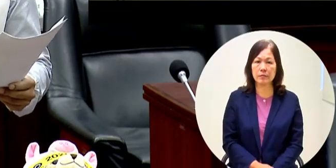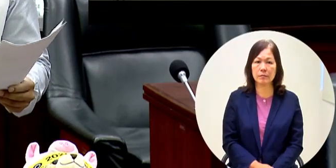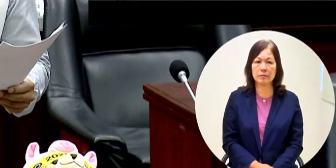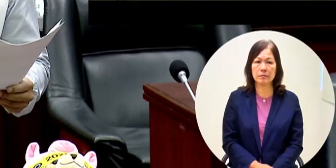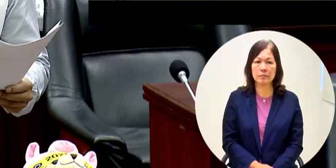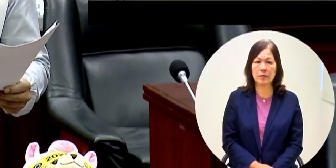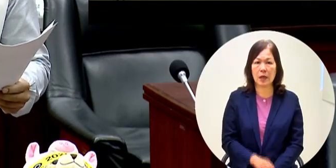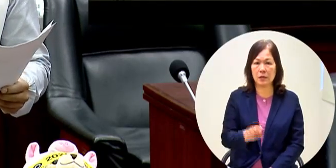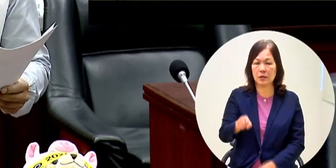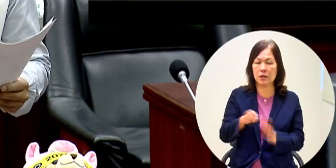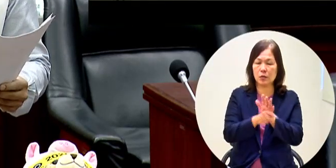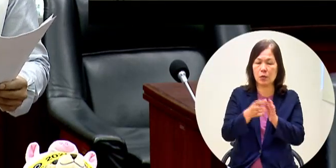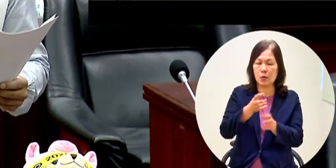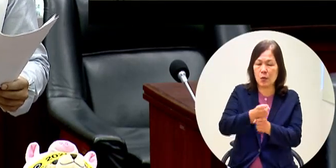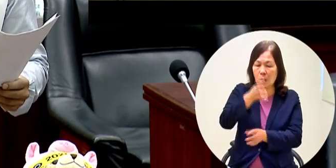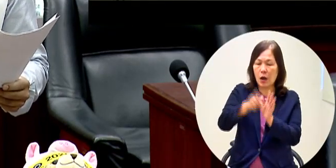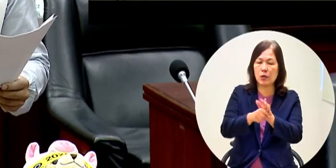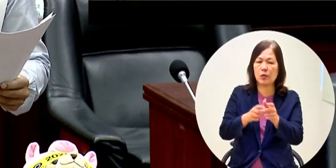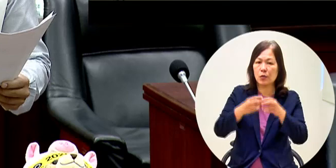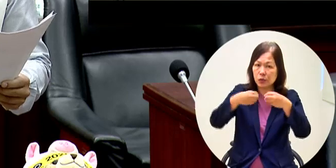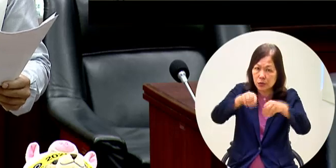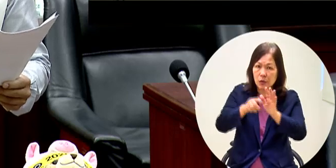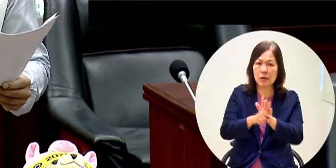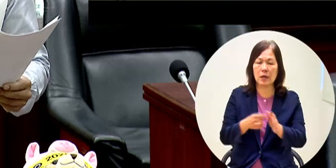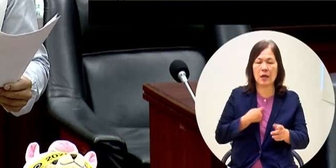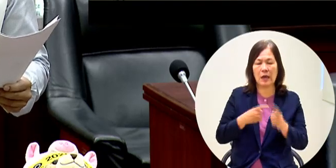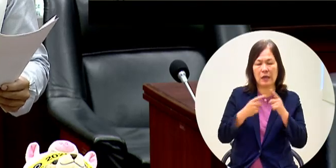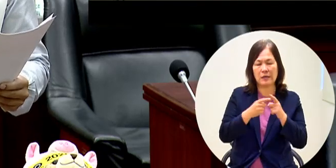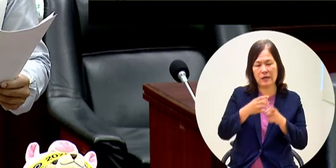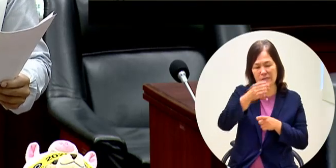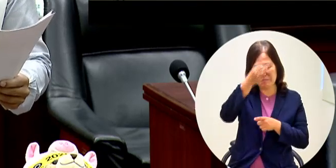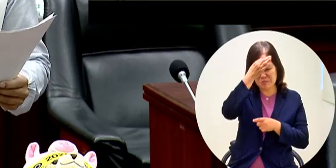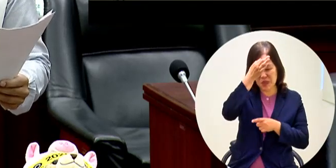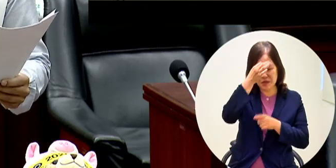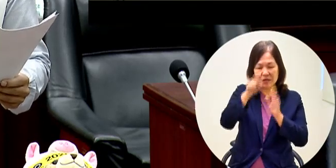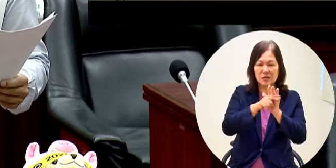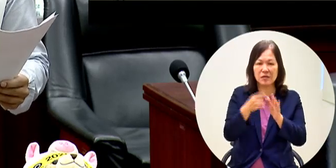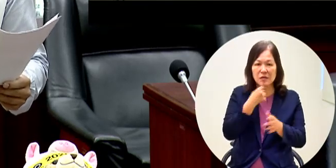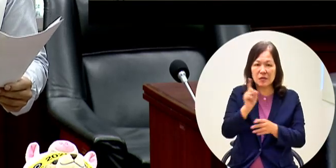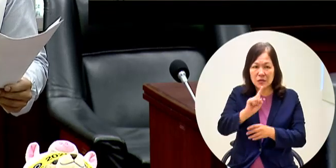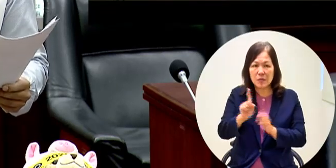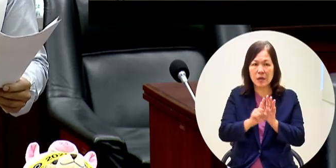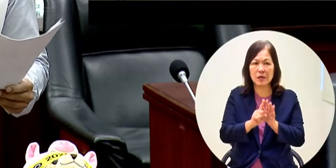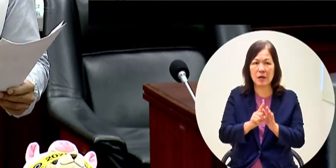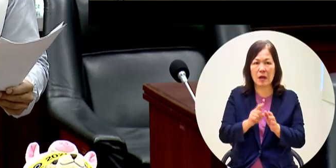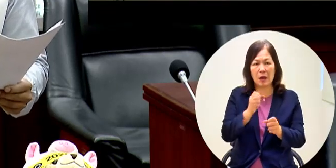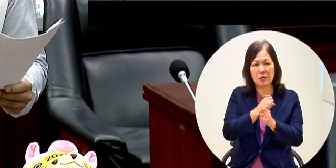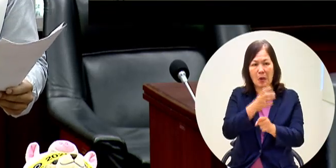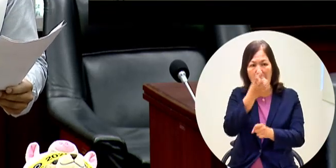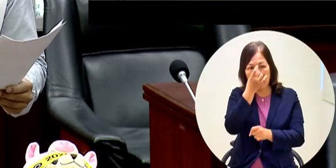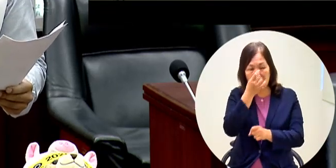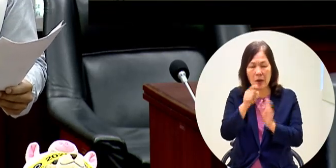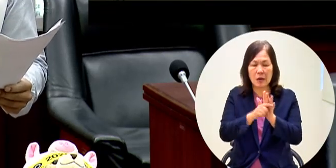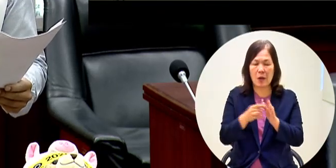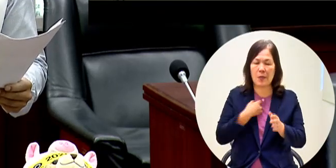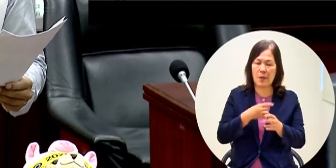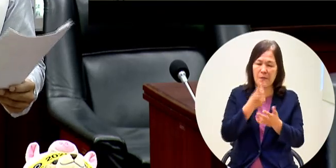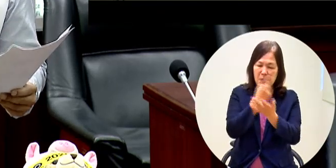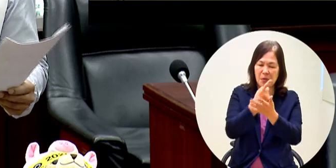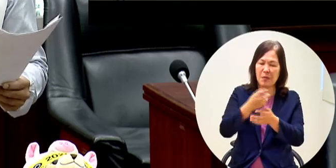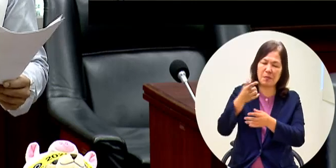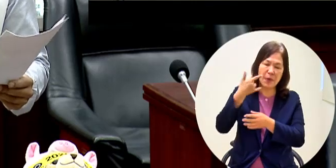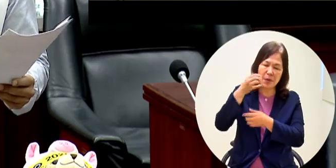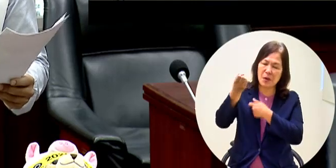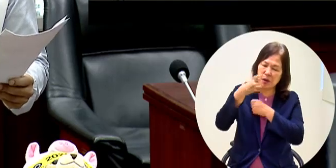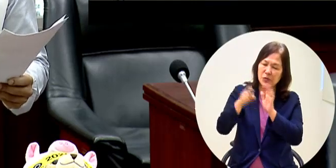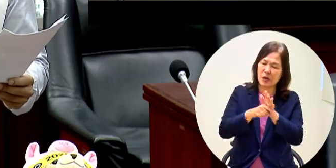这句话送你。人心不足蛇吞象啊，是大人，姐姐拢人讲，咱做人爱脚踏实地，一步一